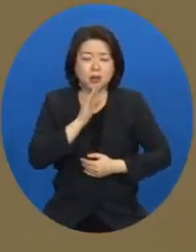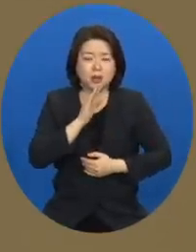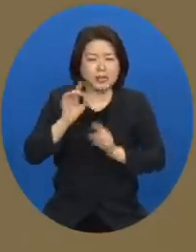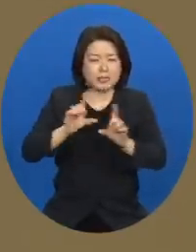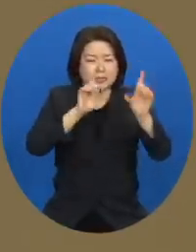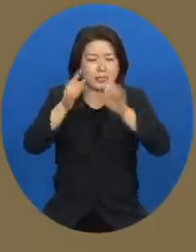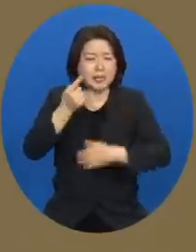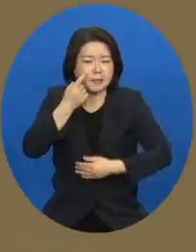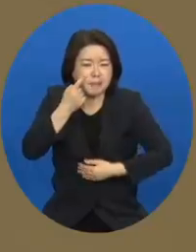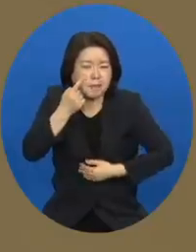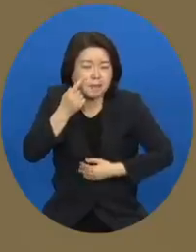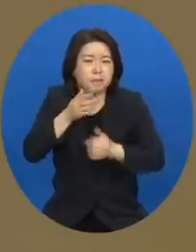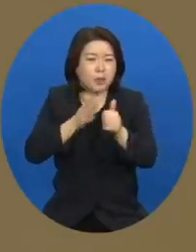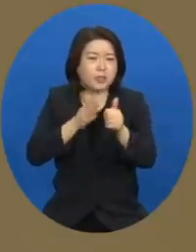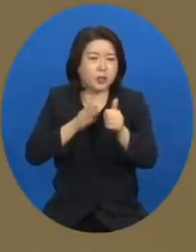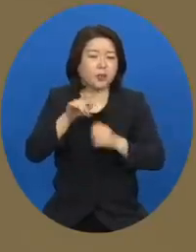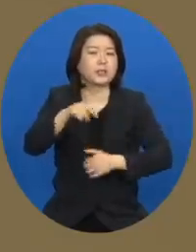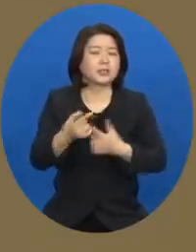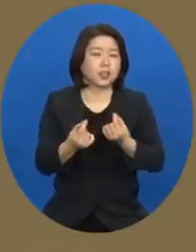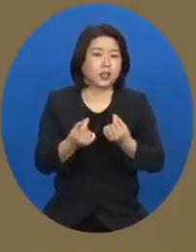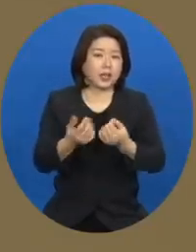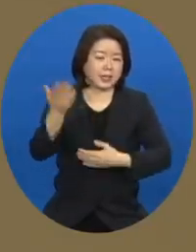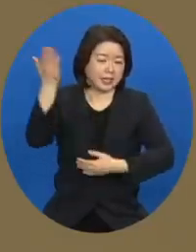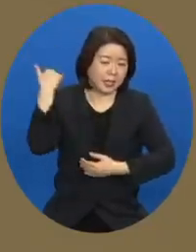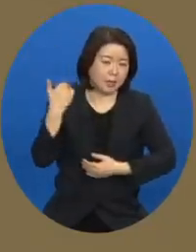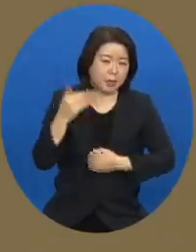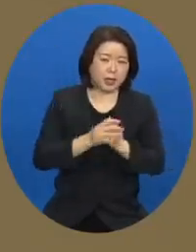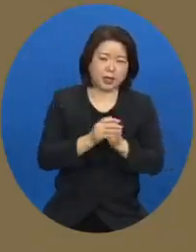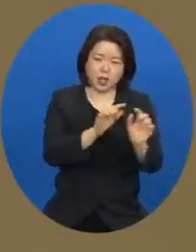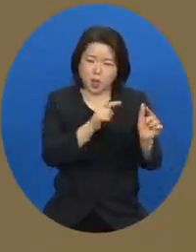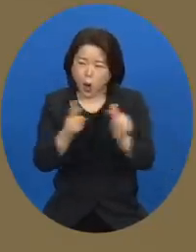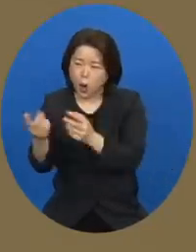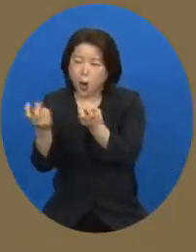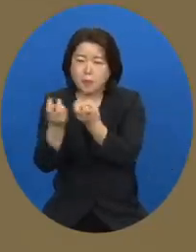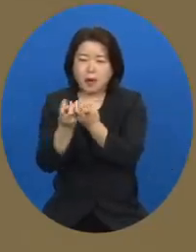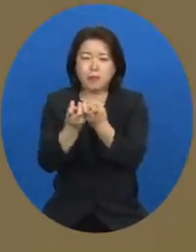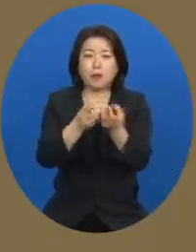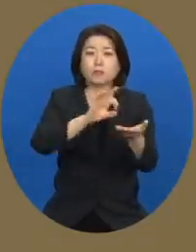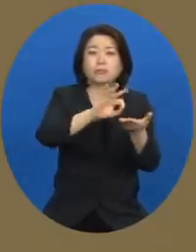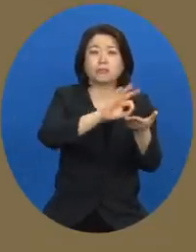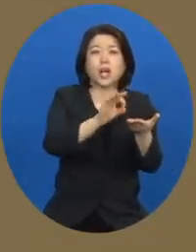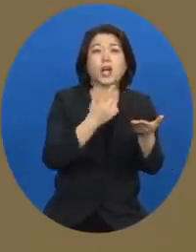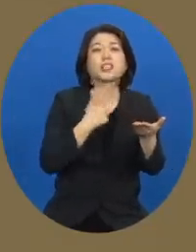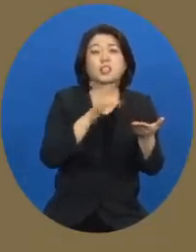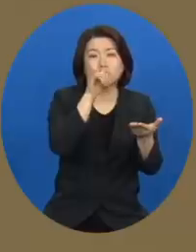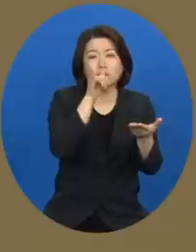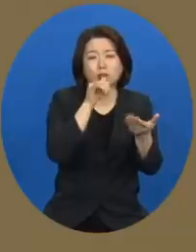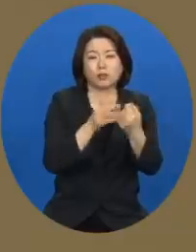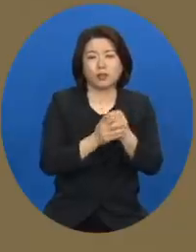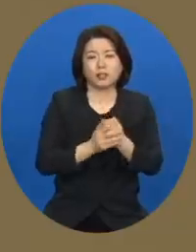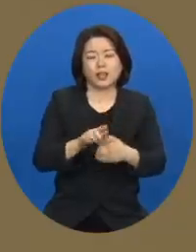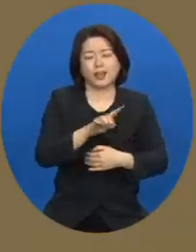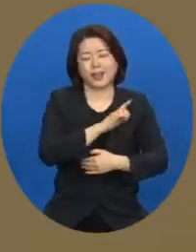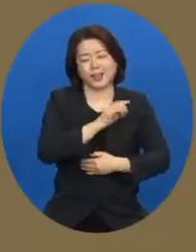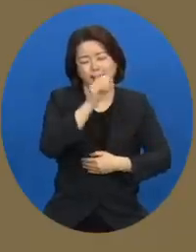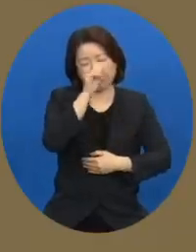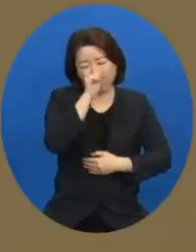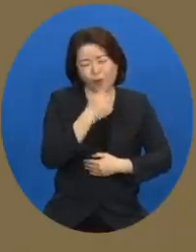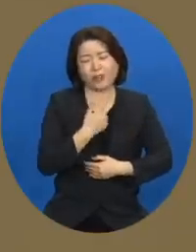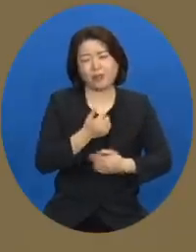살아보자고 그렇게 그동안에 여러 가지 방법을 써보았는데 가장 좋았던